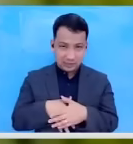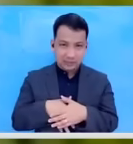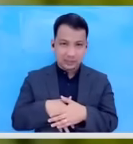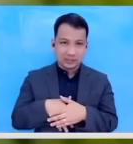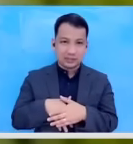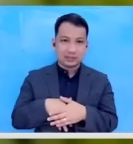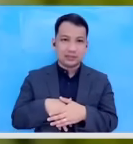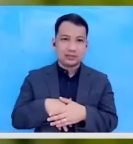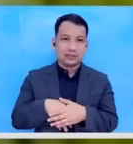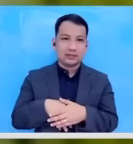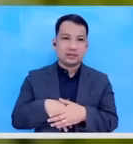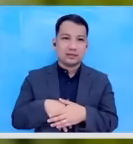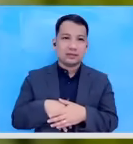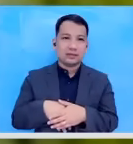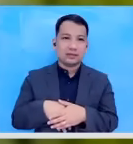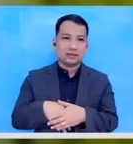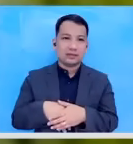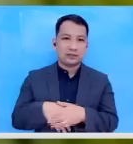So